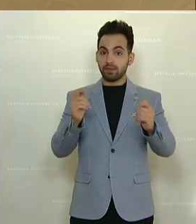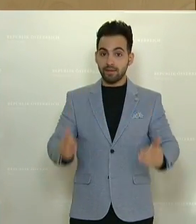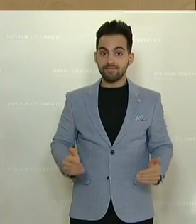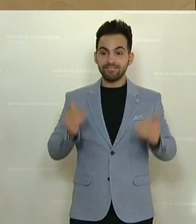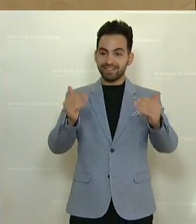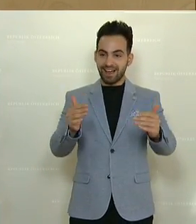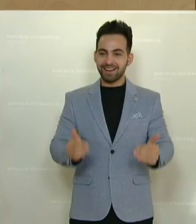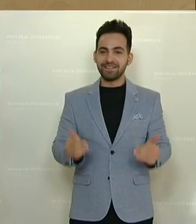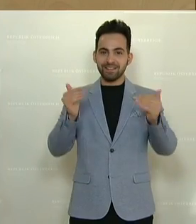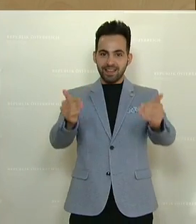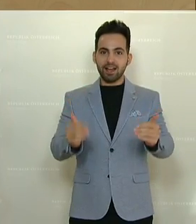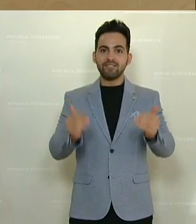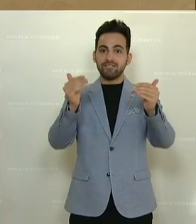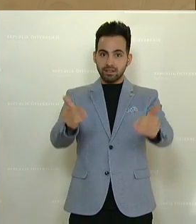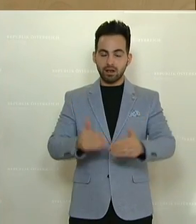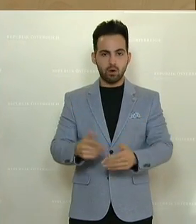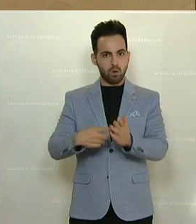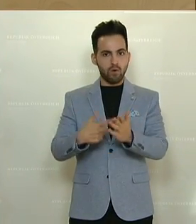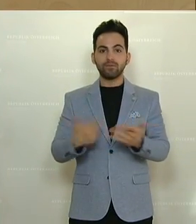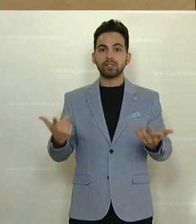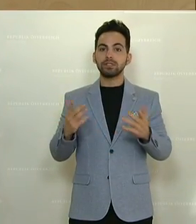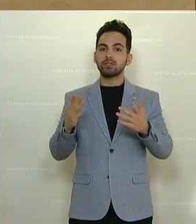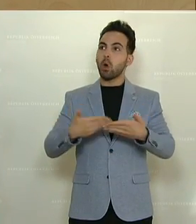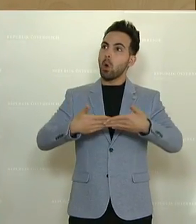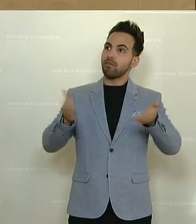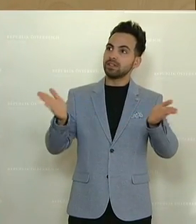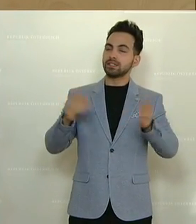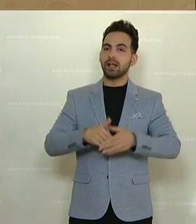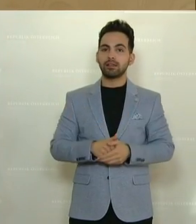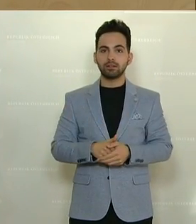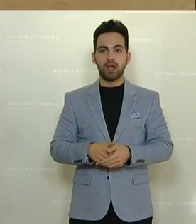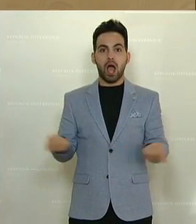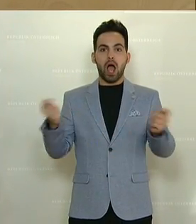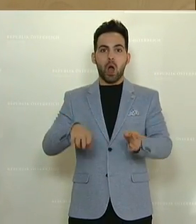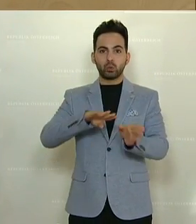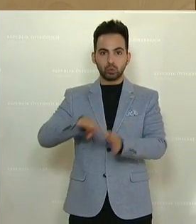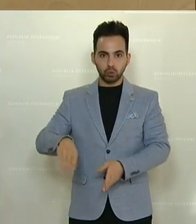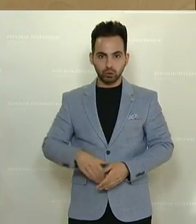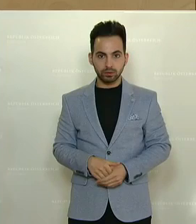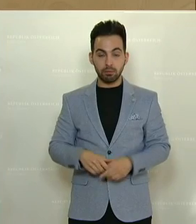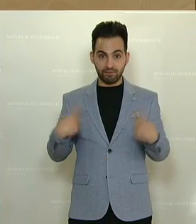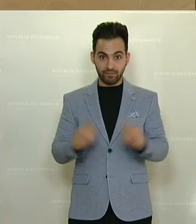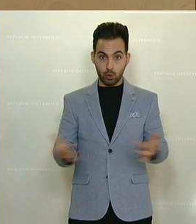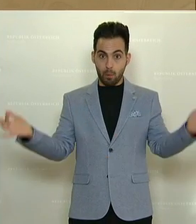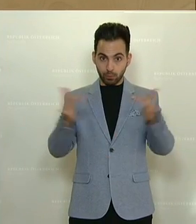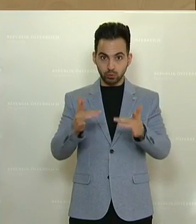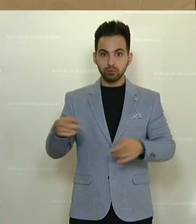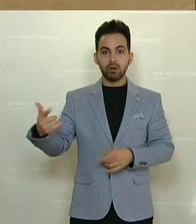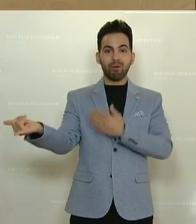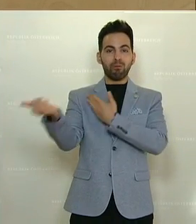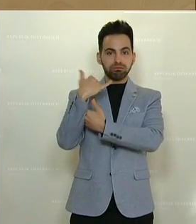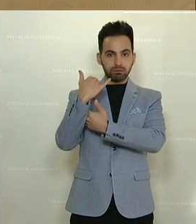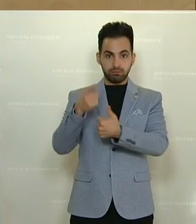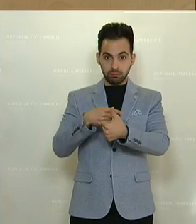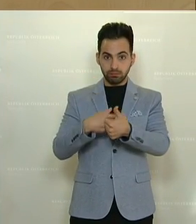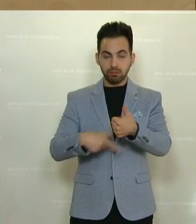einen ständigen Vertagungsmarathon unter Ausschluss der Öffentlichkeit. Und Sie hören aber nicht nur auf uns als Opposition nicht, und das ist das